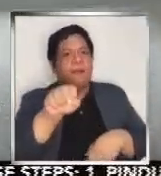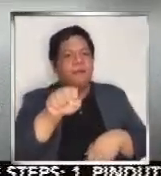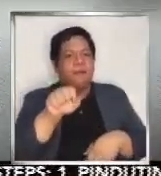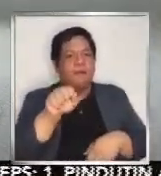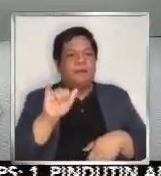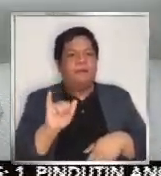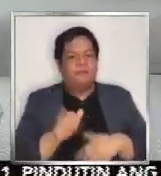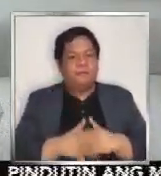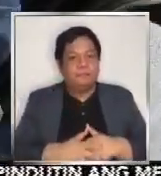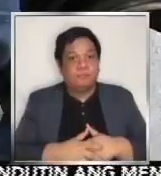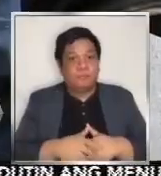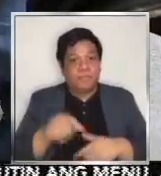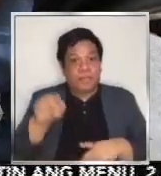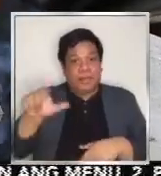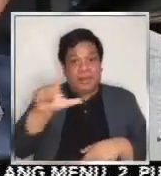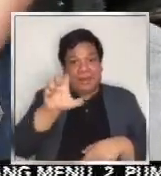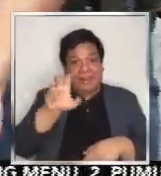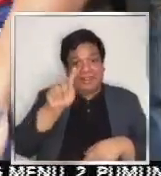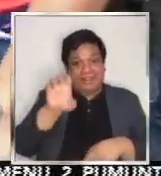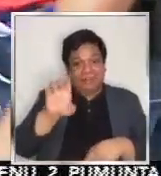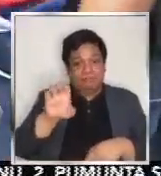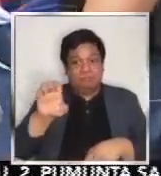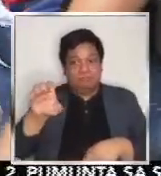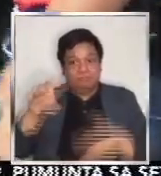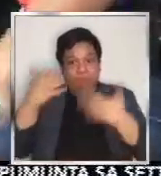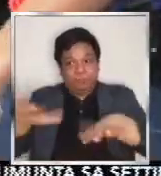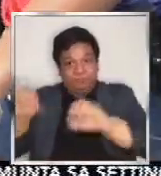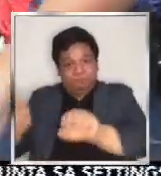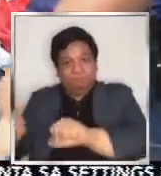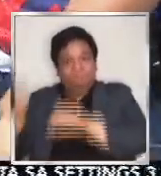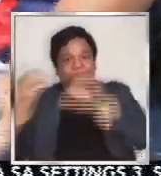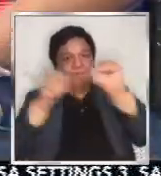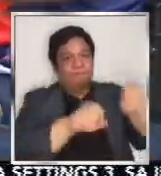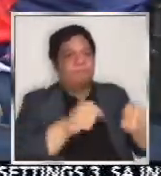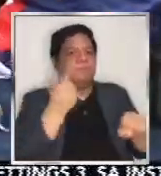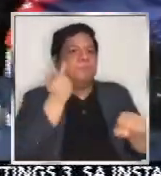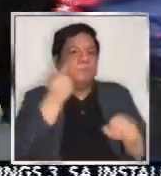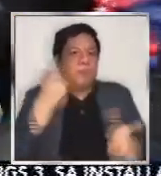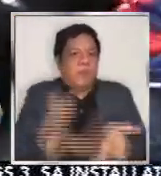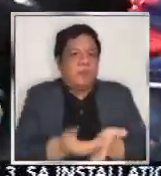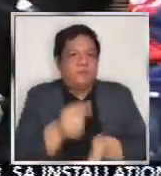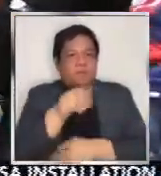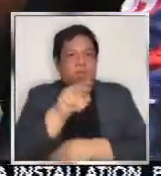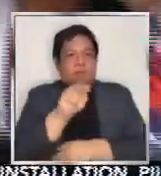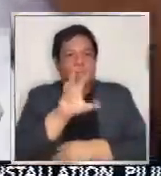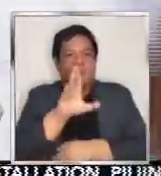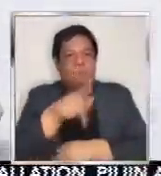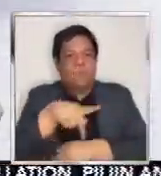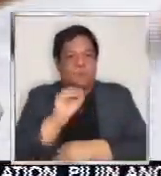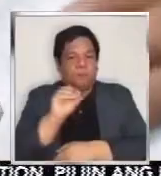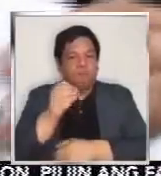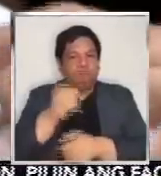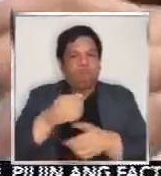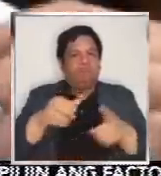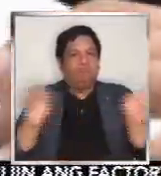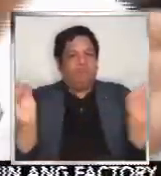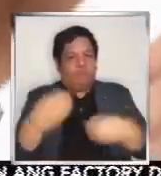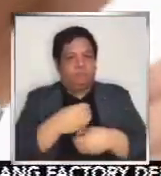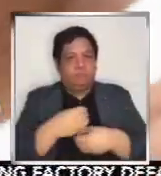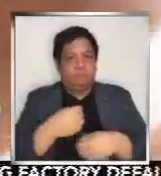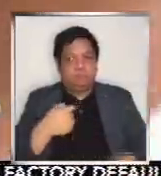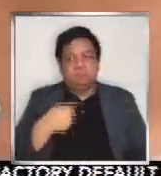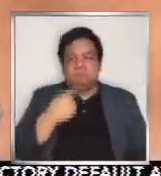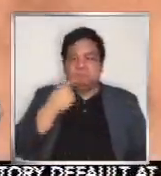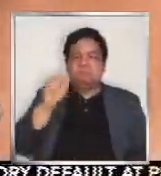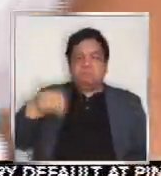Leyte, dumating na kanina sa NCRPO headquarters ang arresting team kasama si Grama. Hindi niya itinanggi ang krimen, pero may